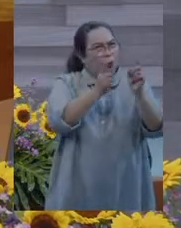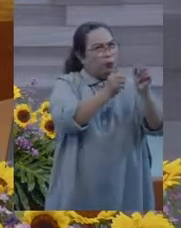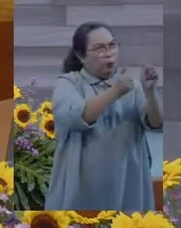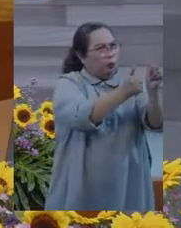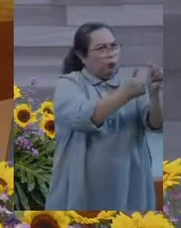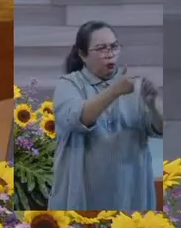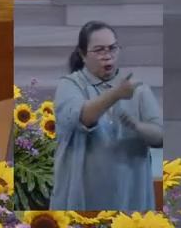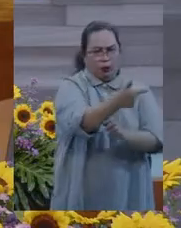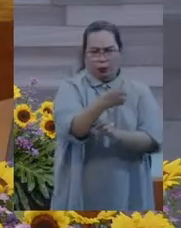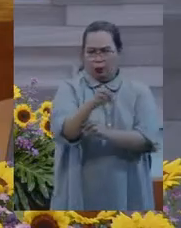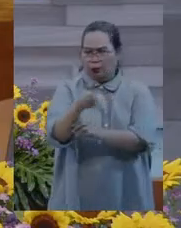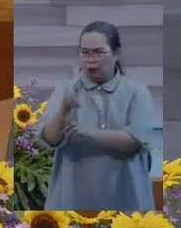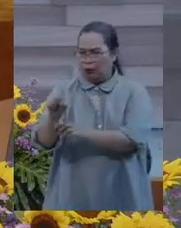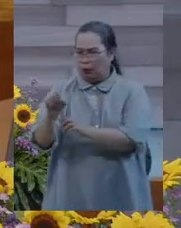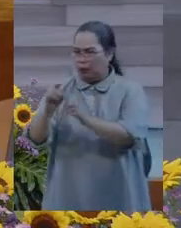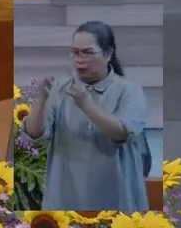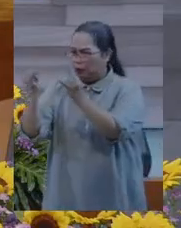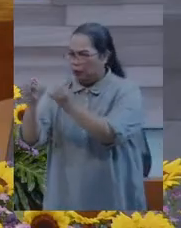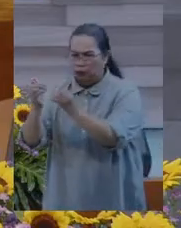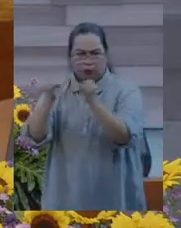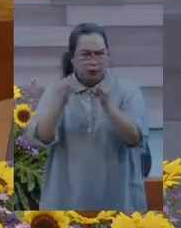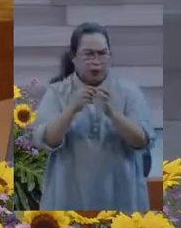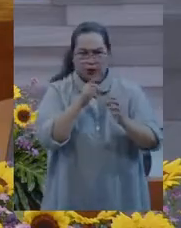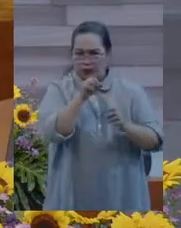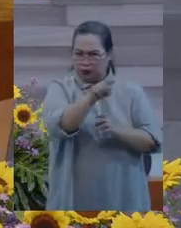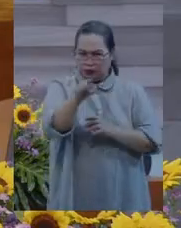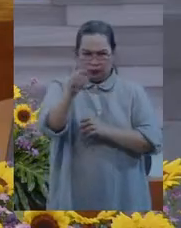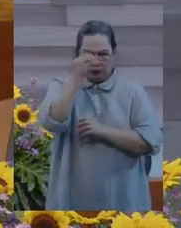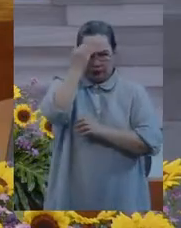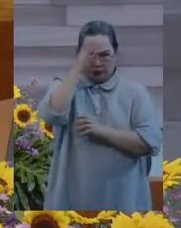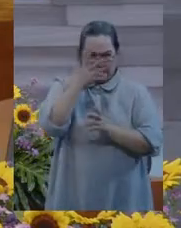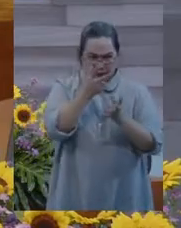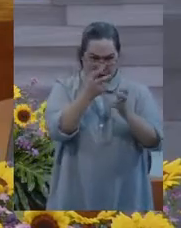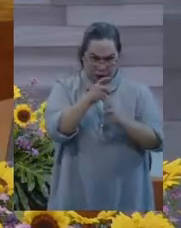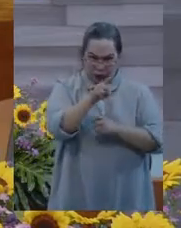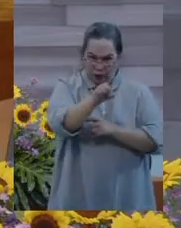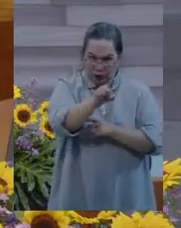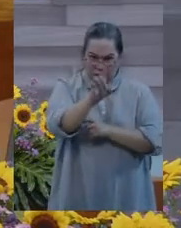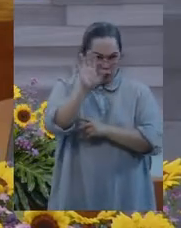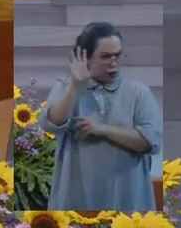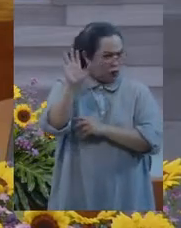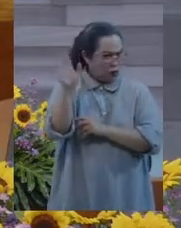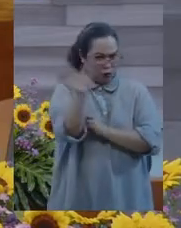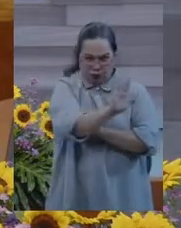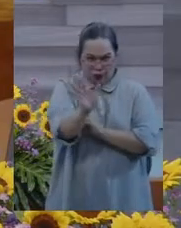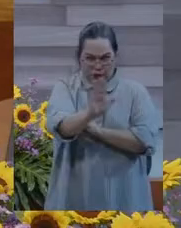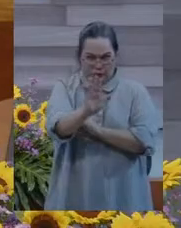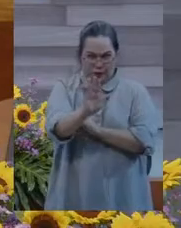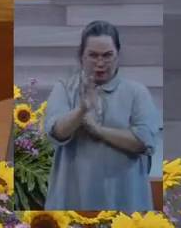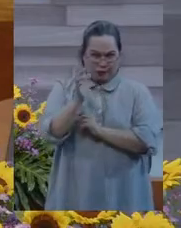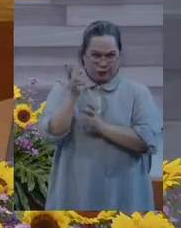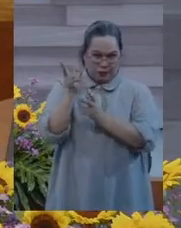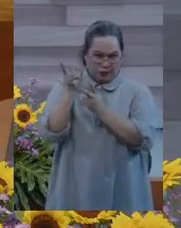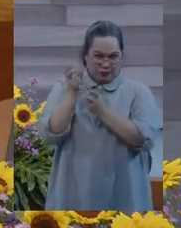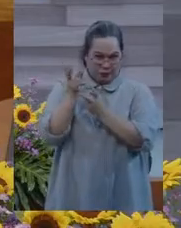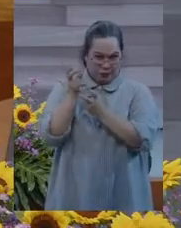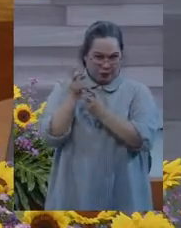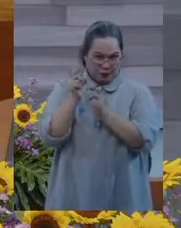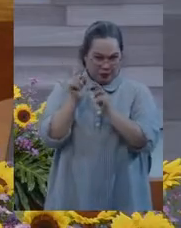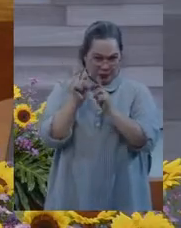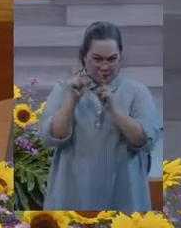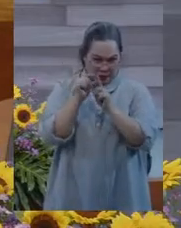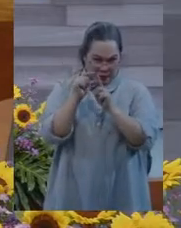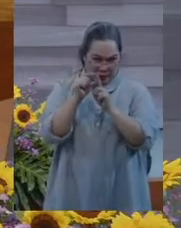gods which you have not known, and let us serve them,' you shall not listen to the words of